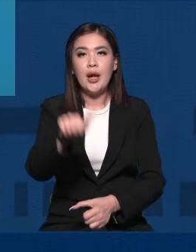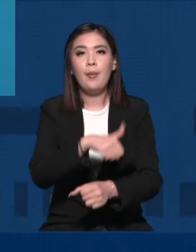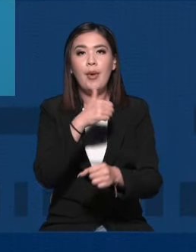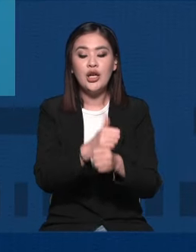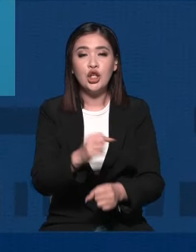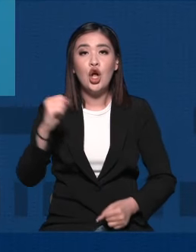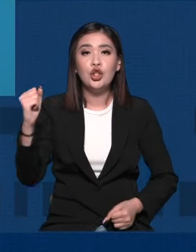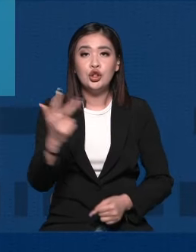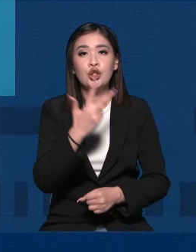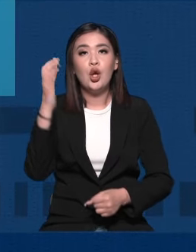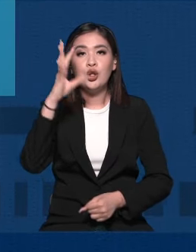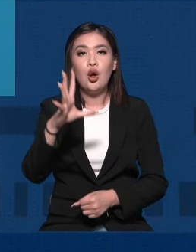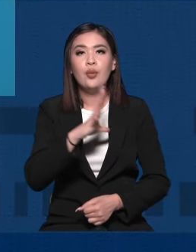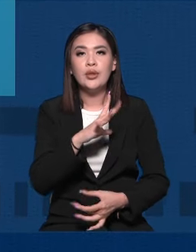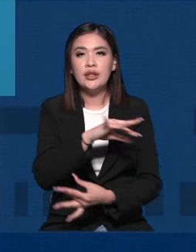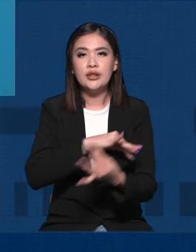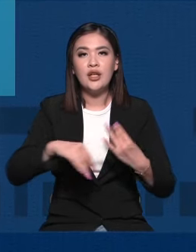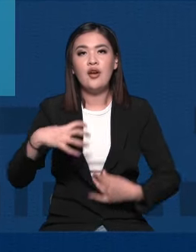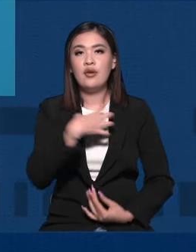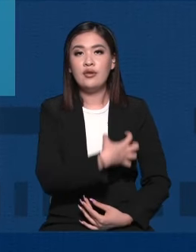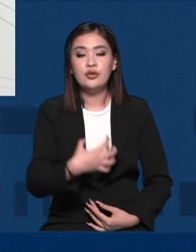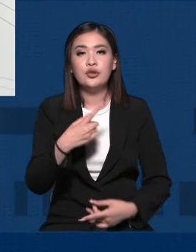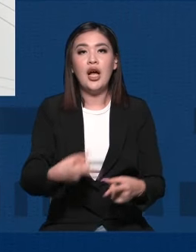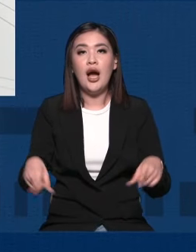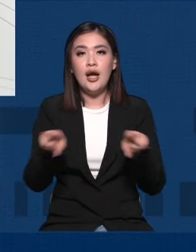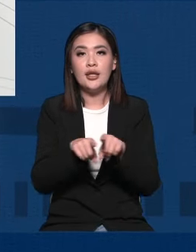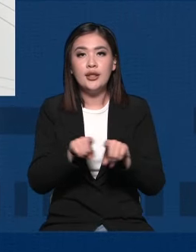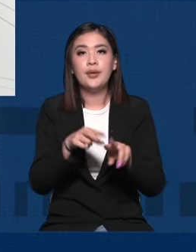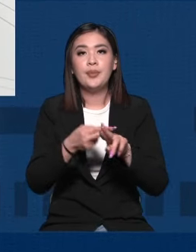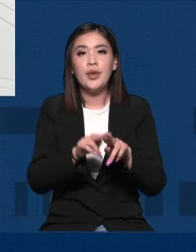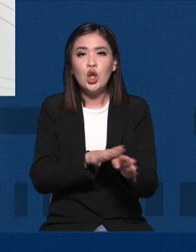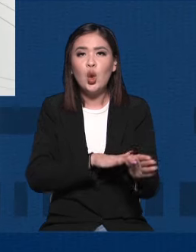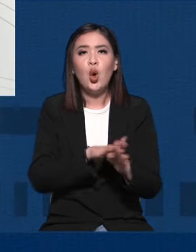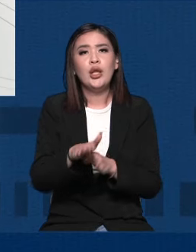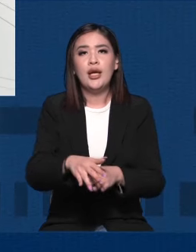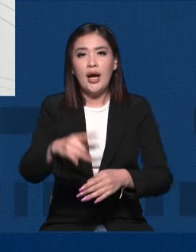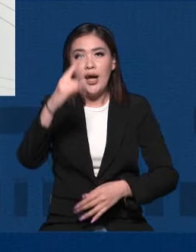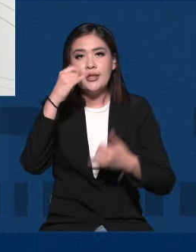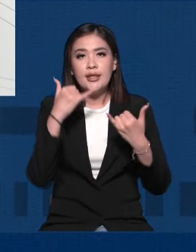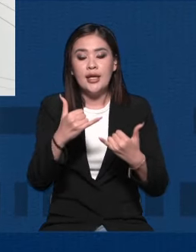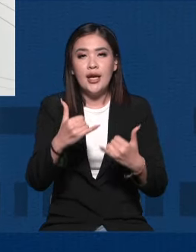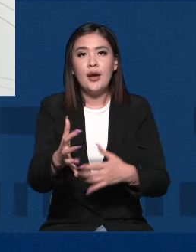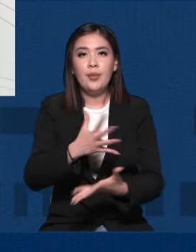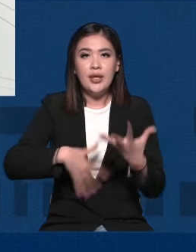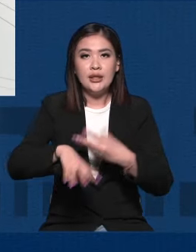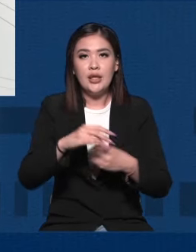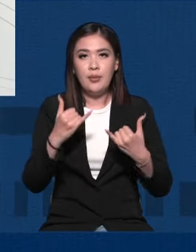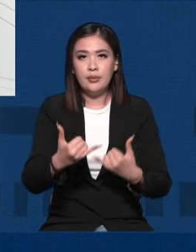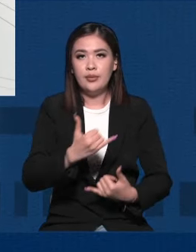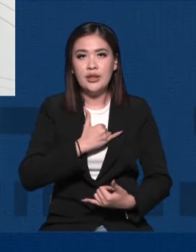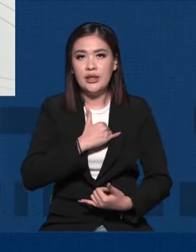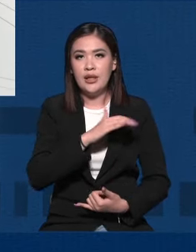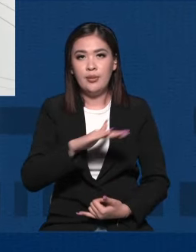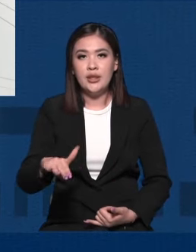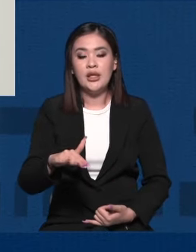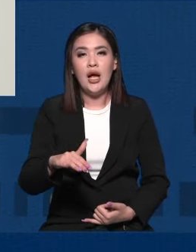ұйымның үш өлшемін тілге тиек етті. Ұйым сол арқылы сын-қатерге толы қазіргі кезеңде біздің аймақта ғана емес. Одан тыс